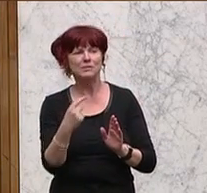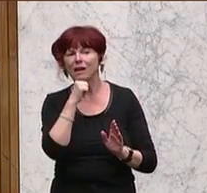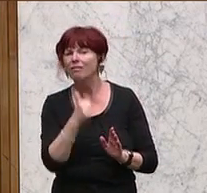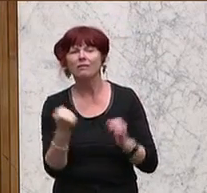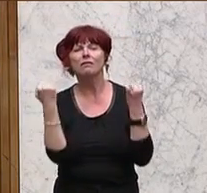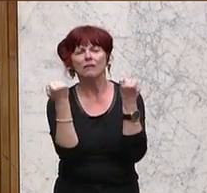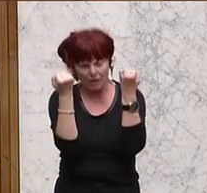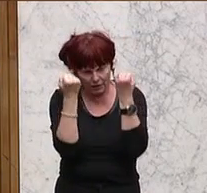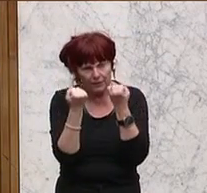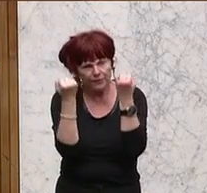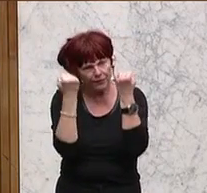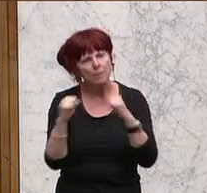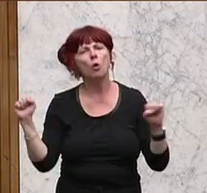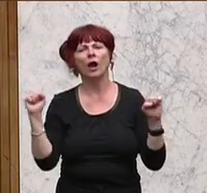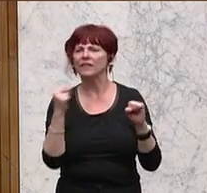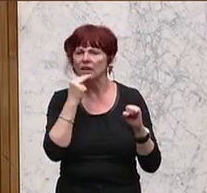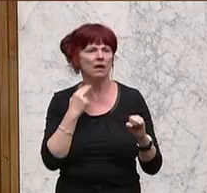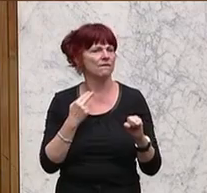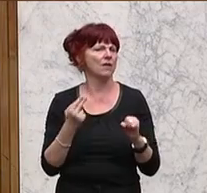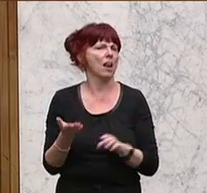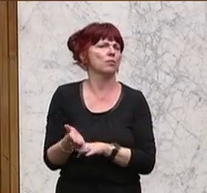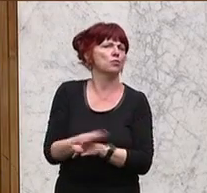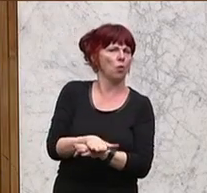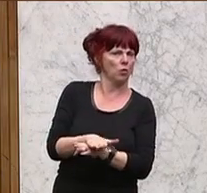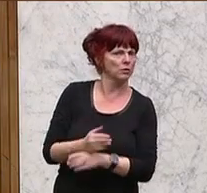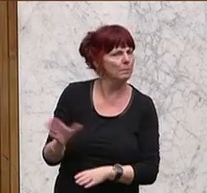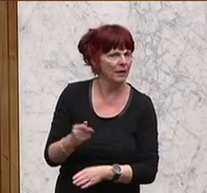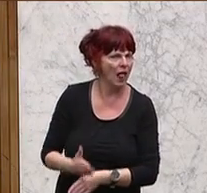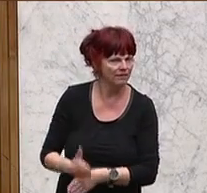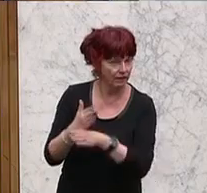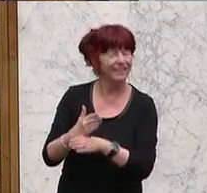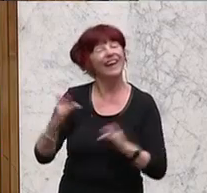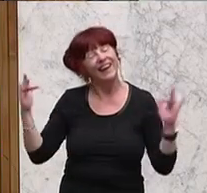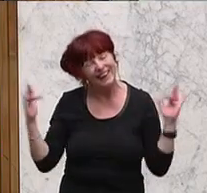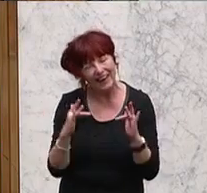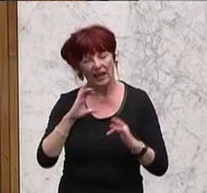unserer Demokratie werden, und stimmen Sie gegen TTIP, CETA und TISA. Dankeschön.